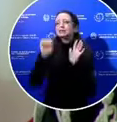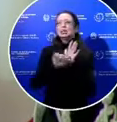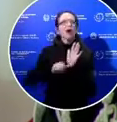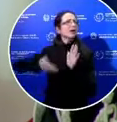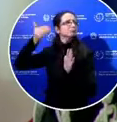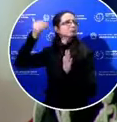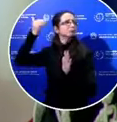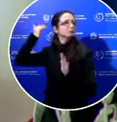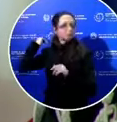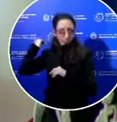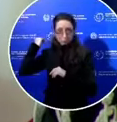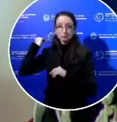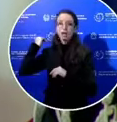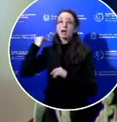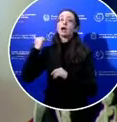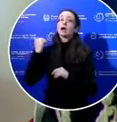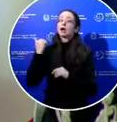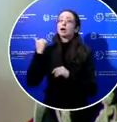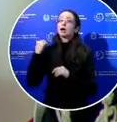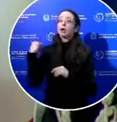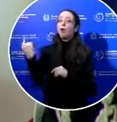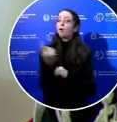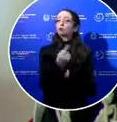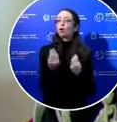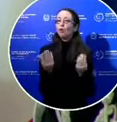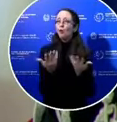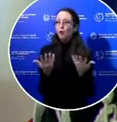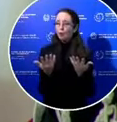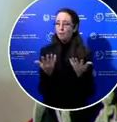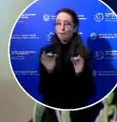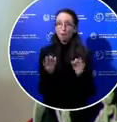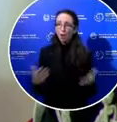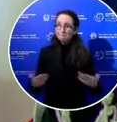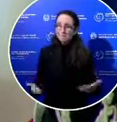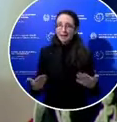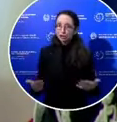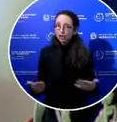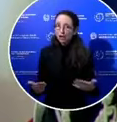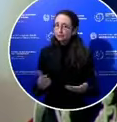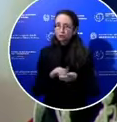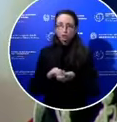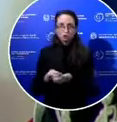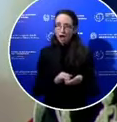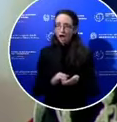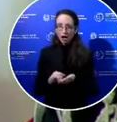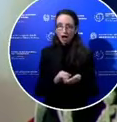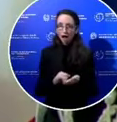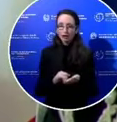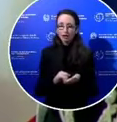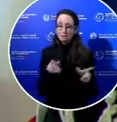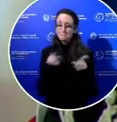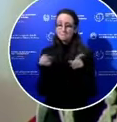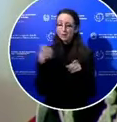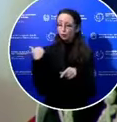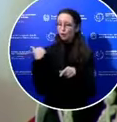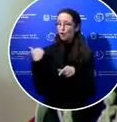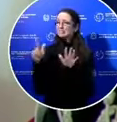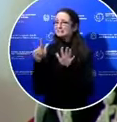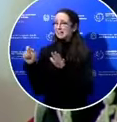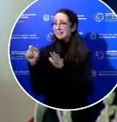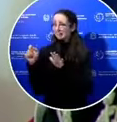lontano, assumendo via via i contorni di una vera e propria emergenza sociale. Tra gli anni 70 e 80 dilaga